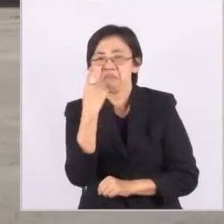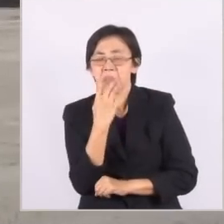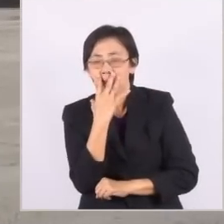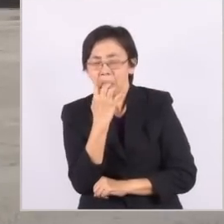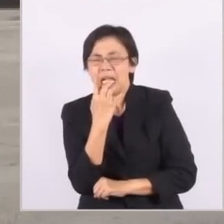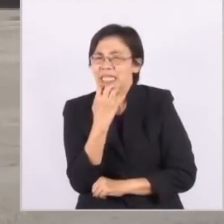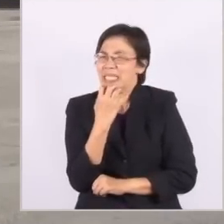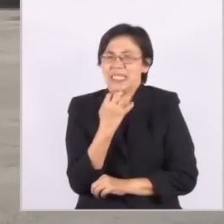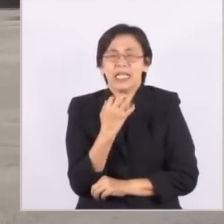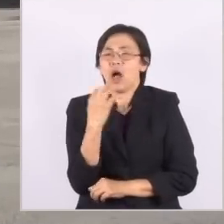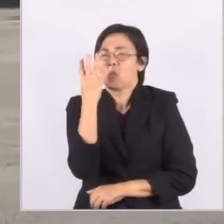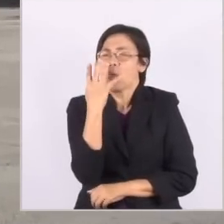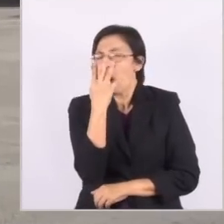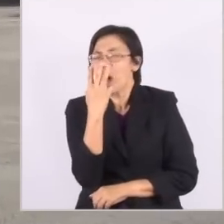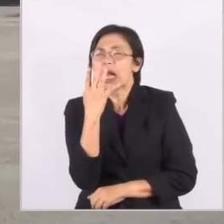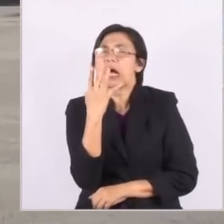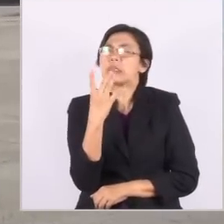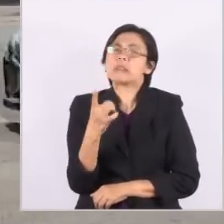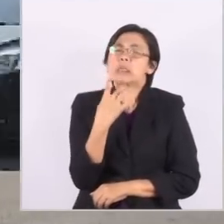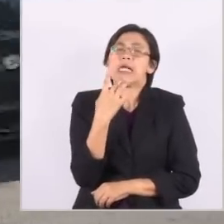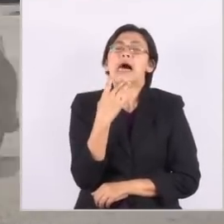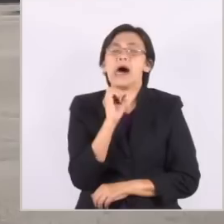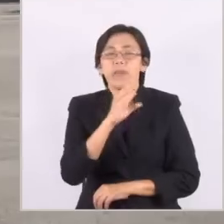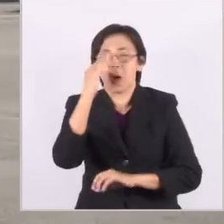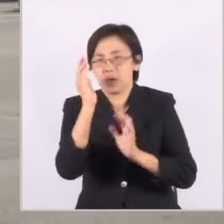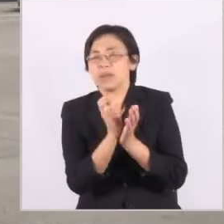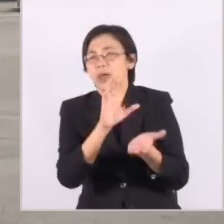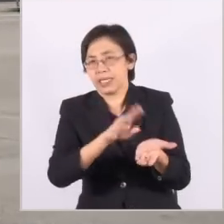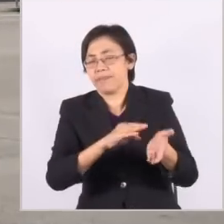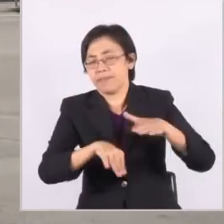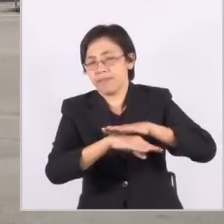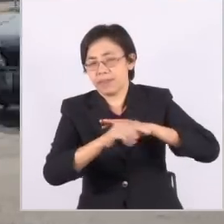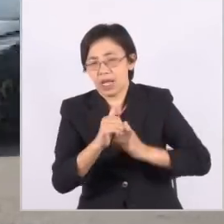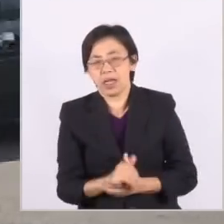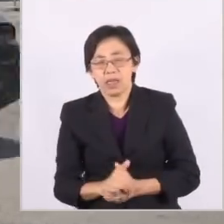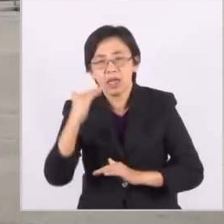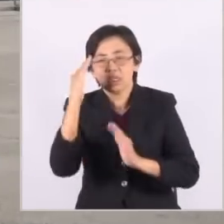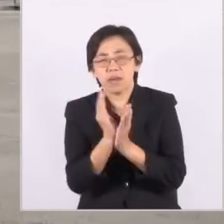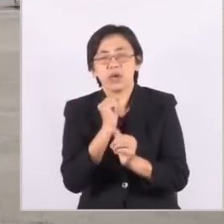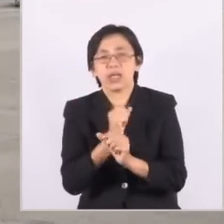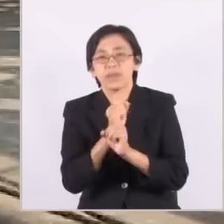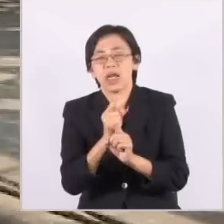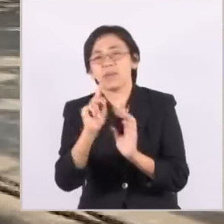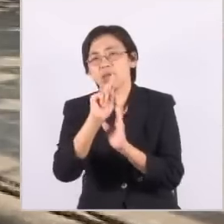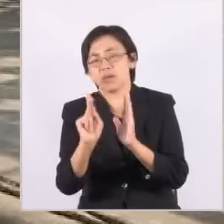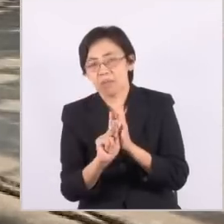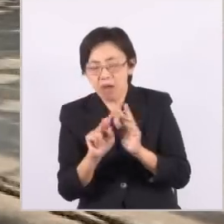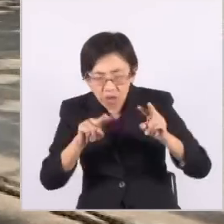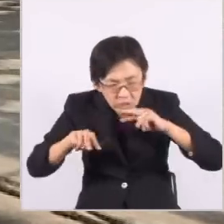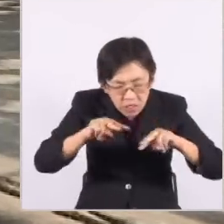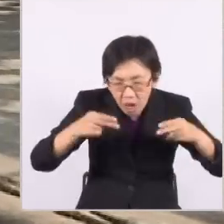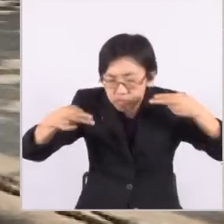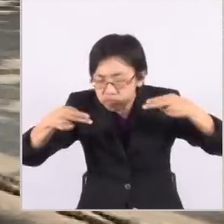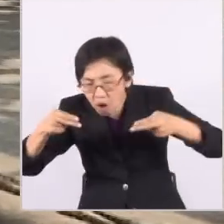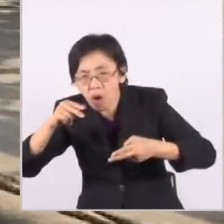อยากจะให้เข้าแจ้งความนะฮะพอแจ้งความปั๊บอ้าวมันไม่พูดเสียหายตำรวจเองก็ทำงานตามขั้นตอนของกฎหมายกันต่อไปจะไปตรวจสอบกล้องวงจรปิด